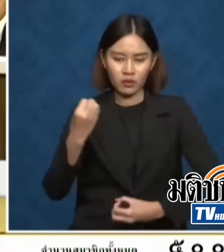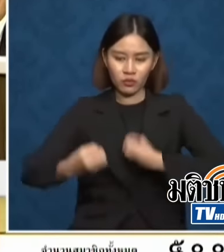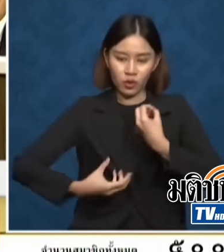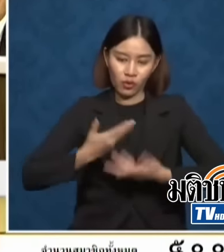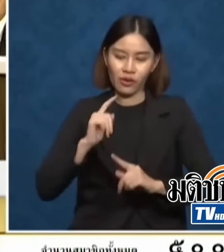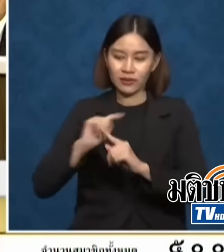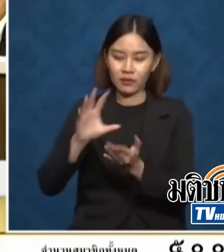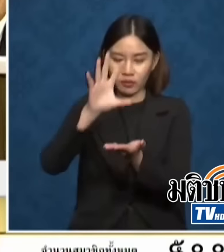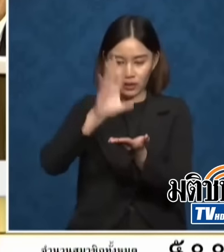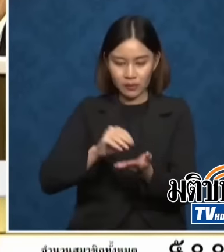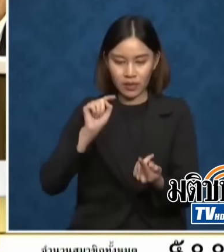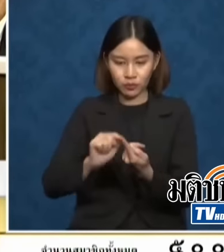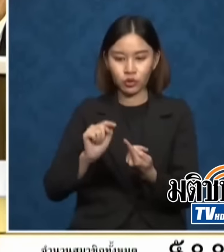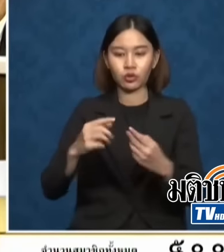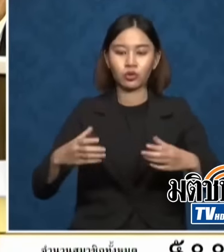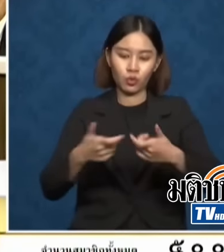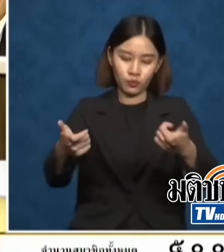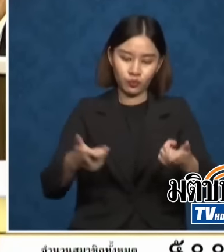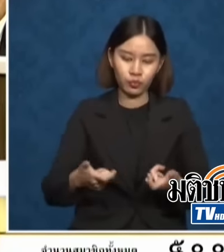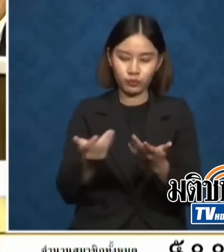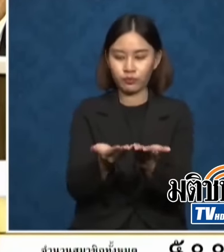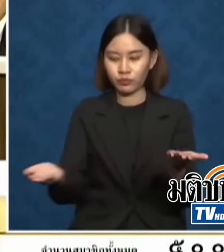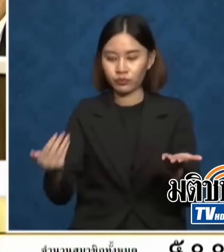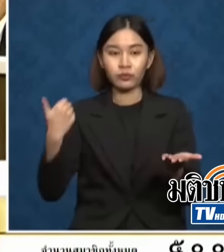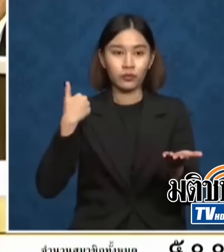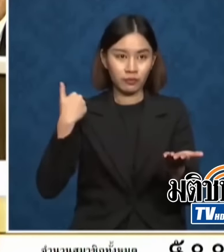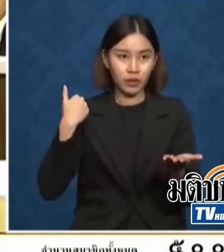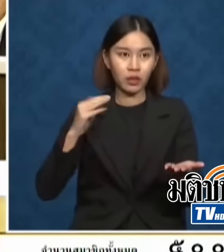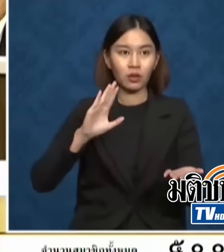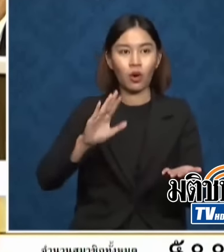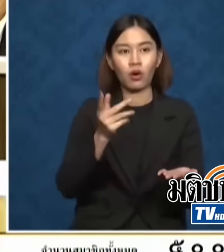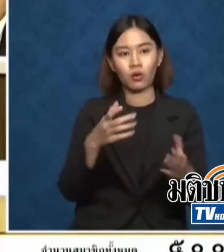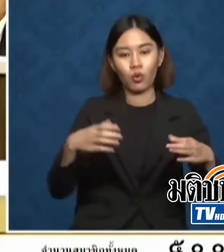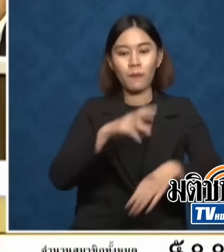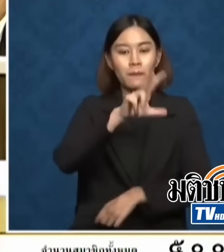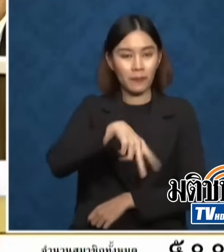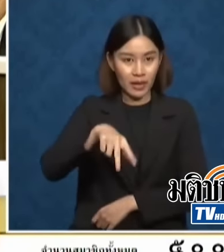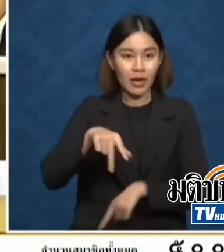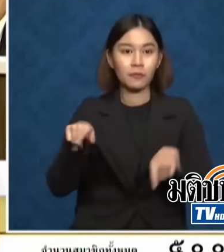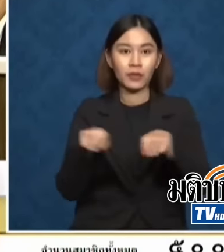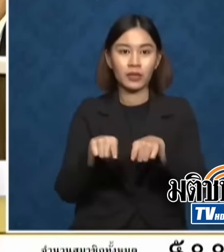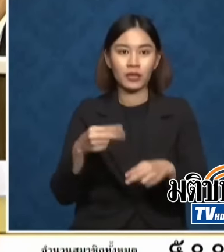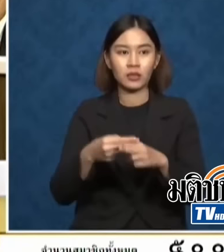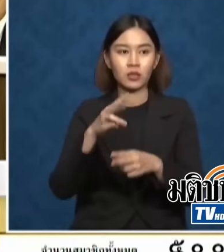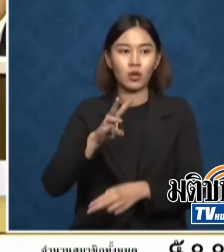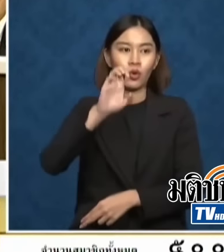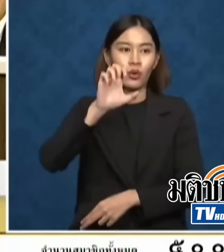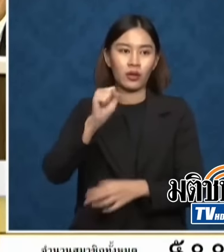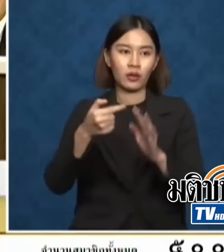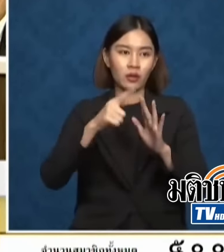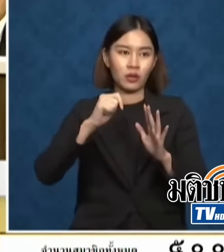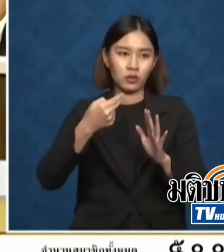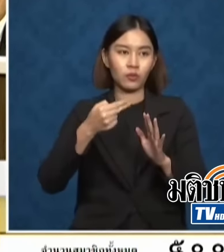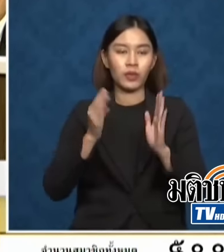ก็ถูกบรรจุอยู่ในร่างของพรรคการเมืองต่างๆรวมทั้งร่างของพรรคเพื่อไทยที่คุณวิสุทธิ์ชัยนรุณเ